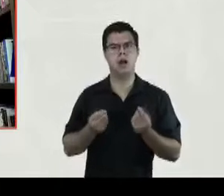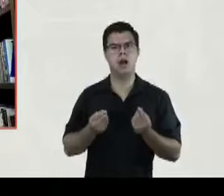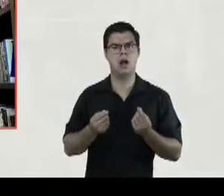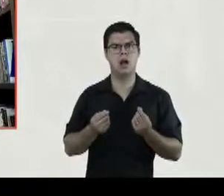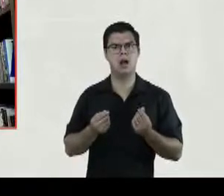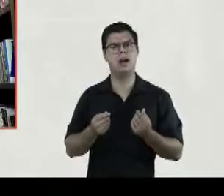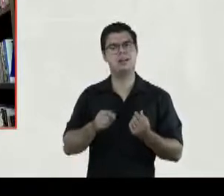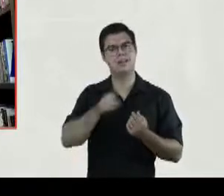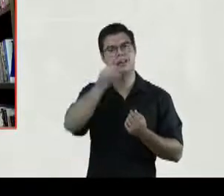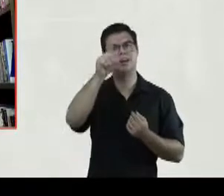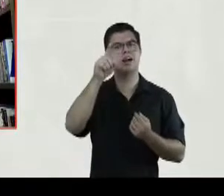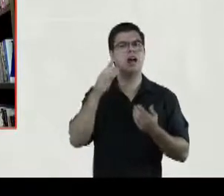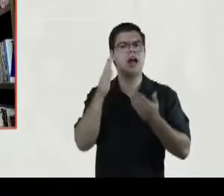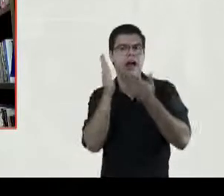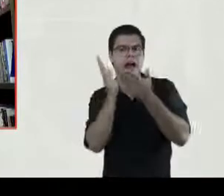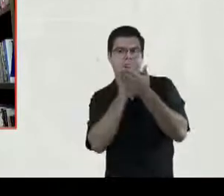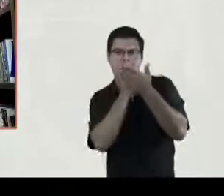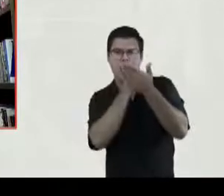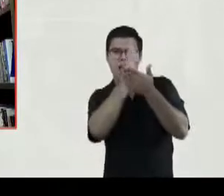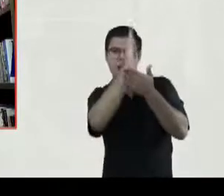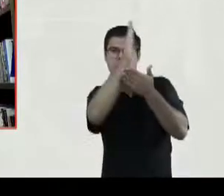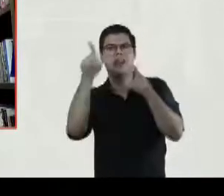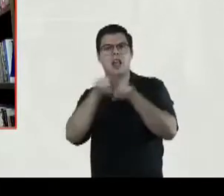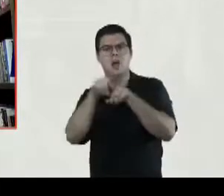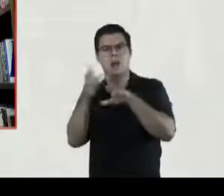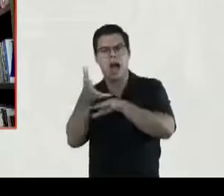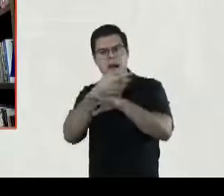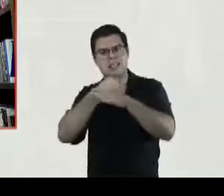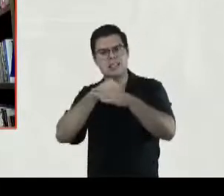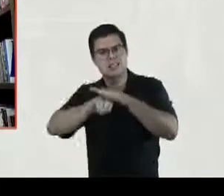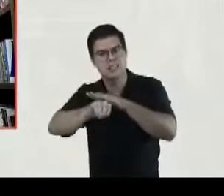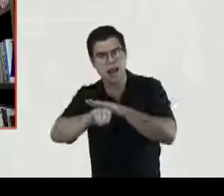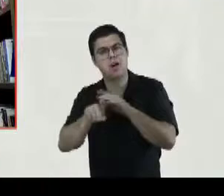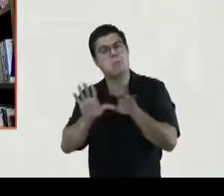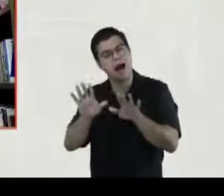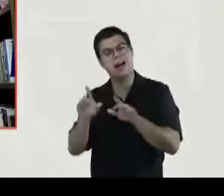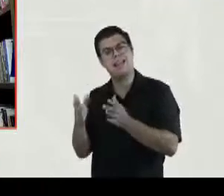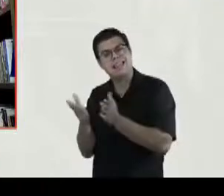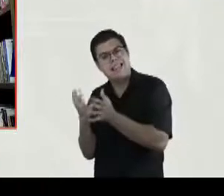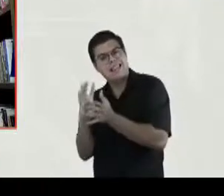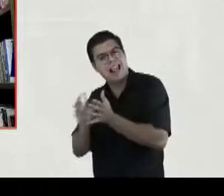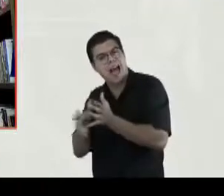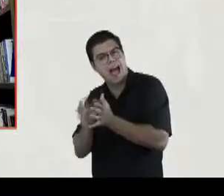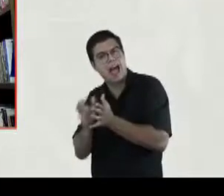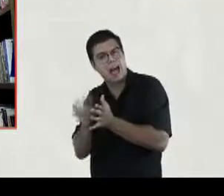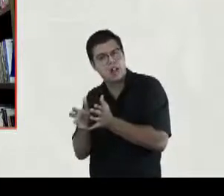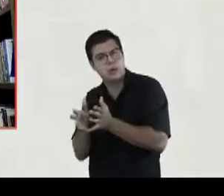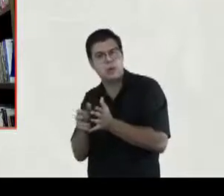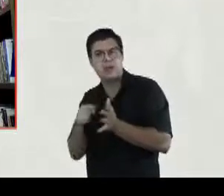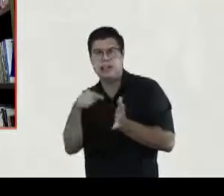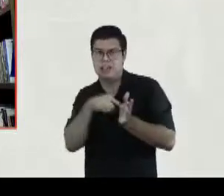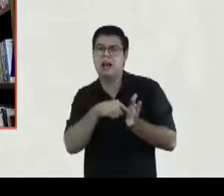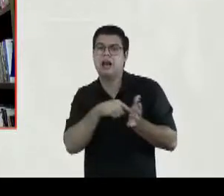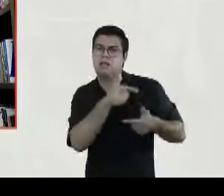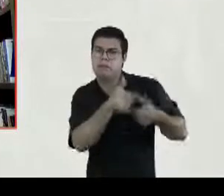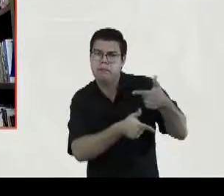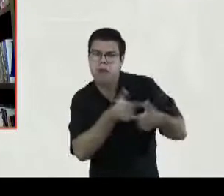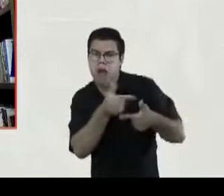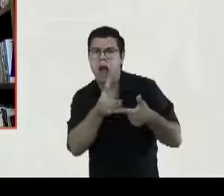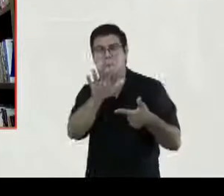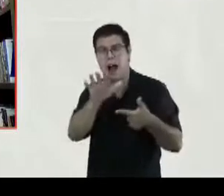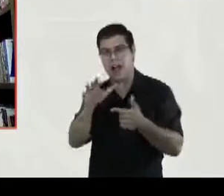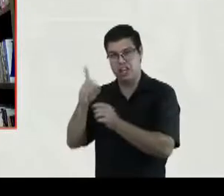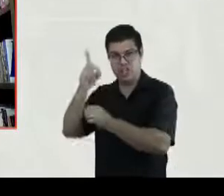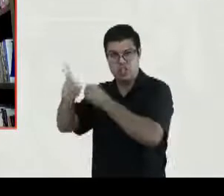so, dass das eine das andere ersetzt, sondern beides existiert nebeneinander und muss in